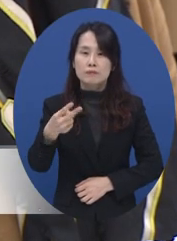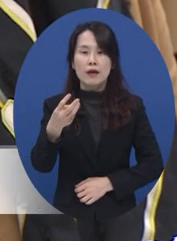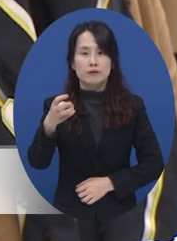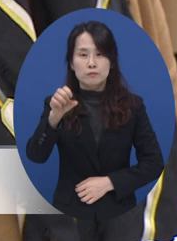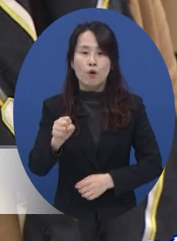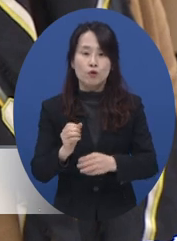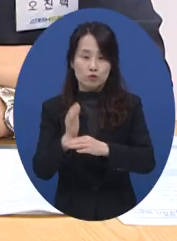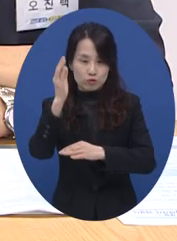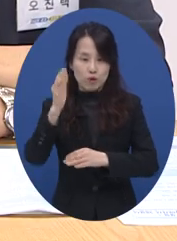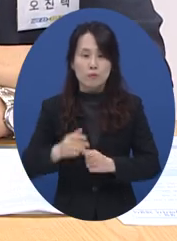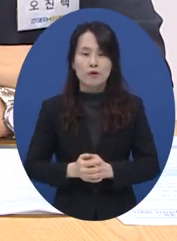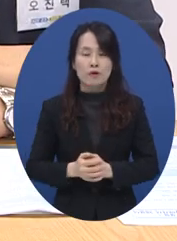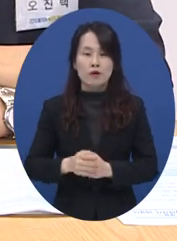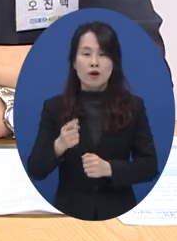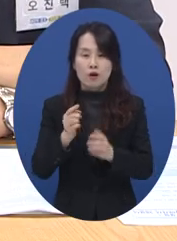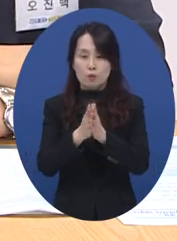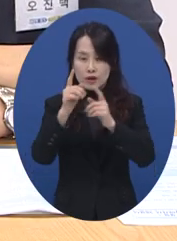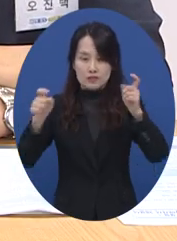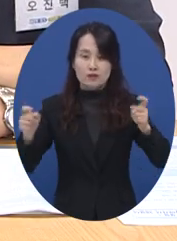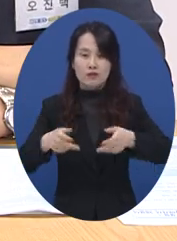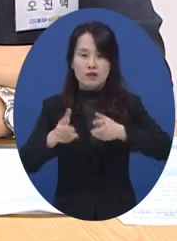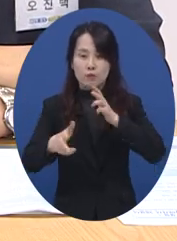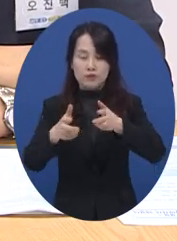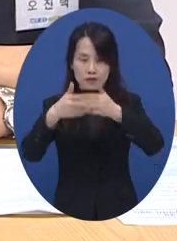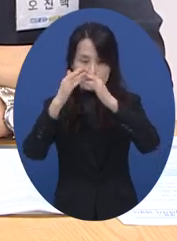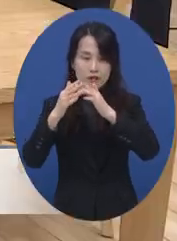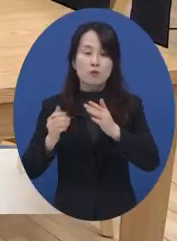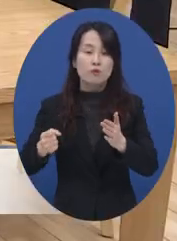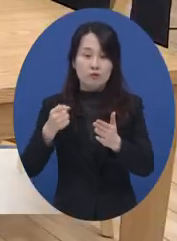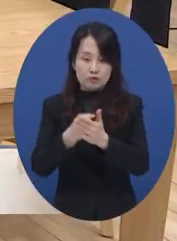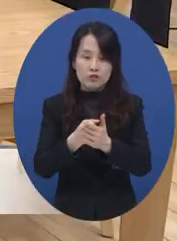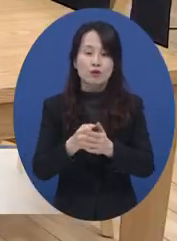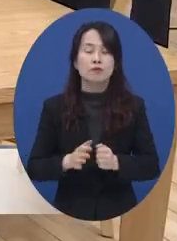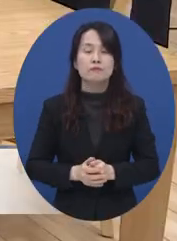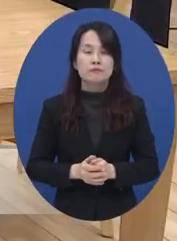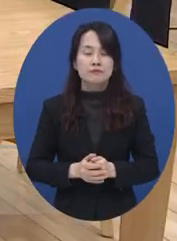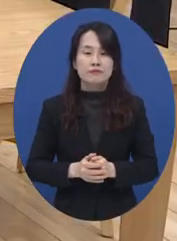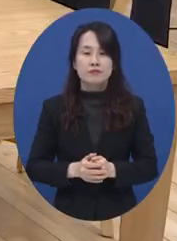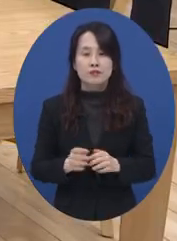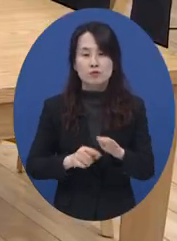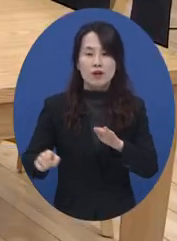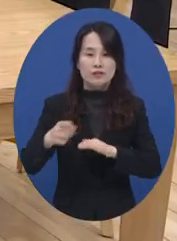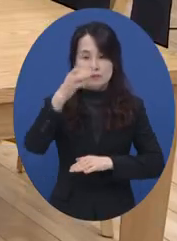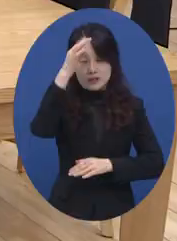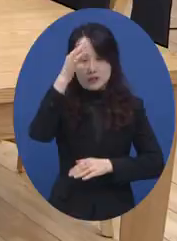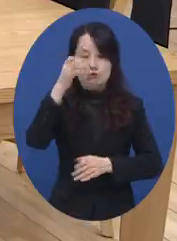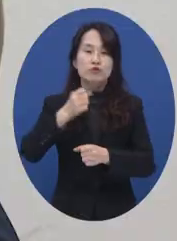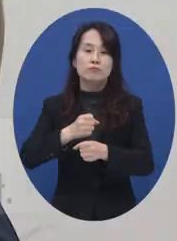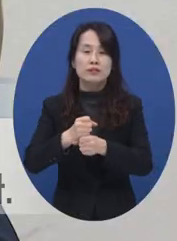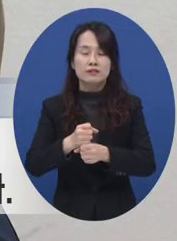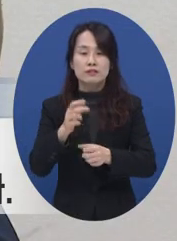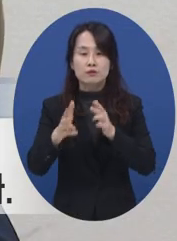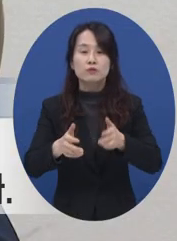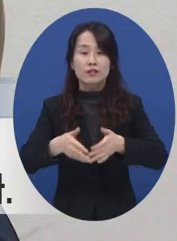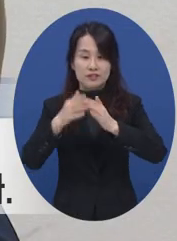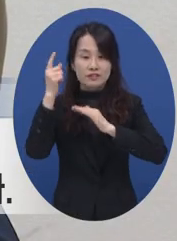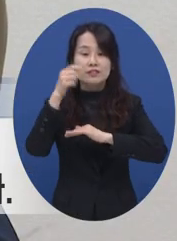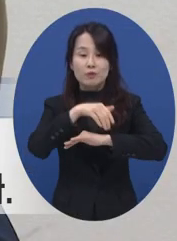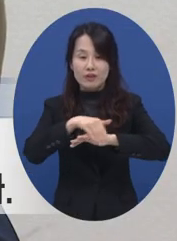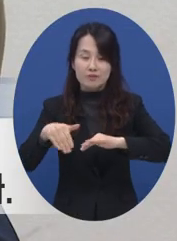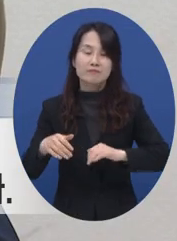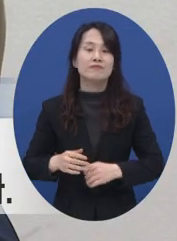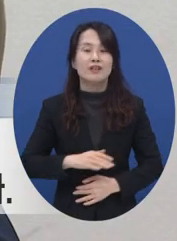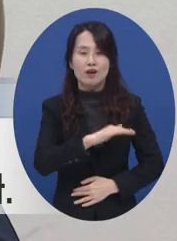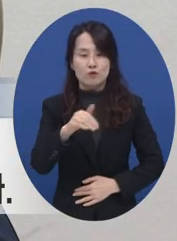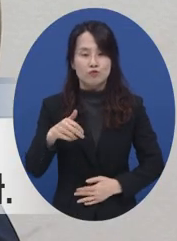화성으로 자율주행차의 보조 시스템과 태양광 선루프 등 최첨단 기술 생산을 담당하게 됩니다. It's a very good